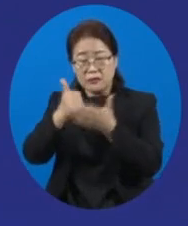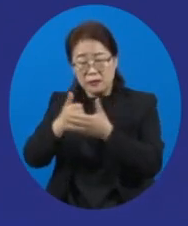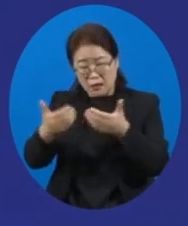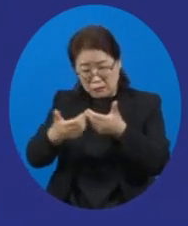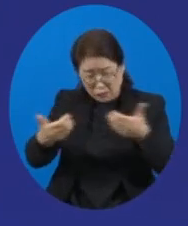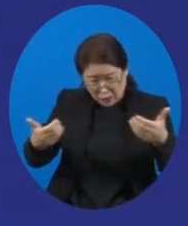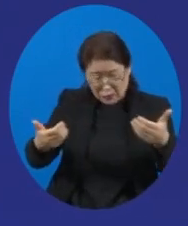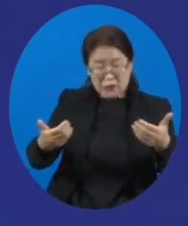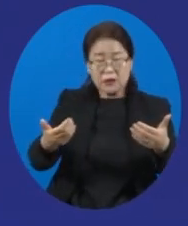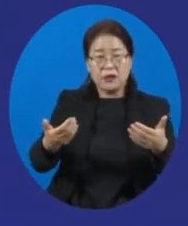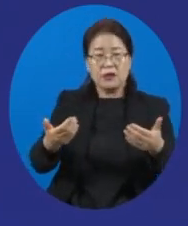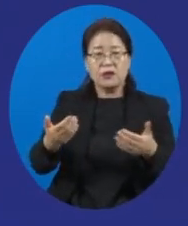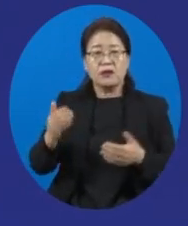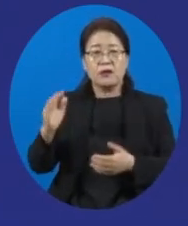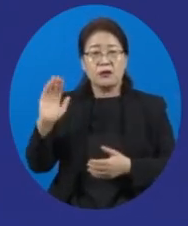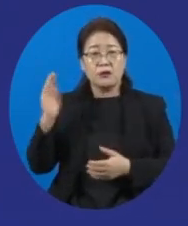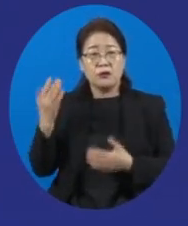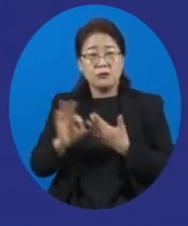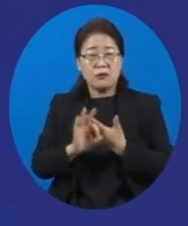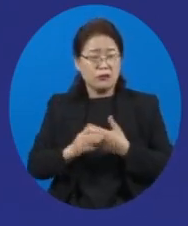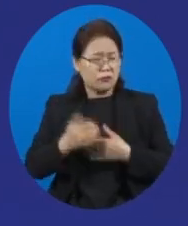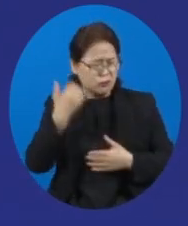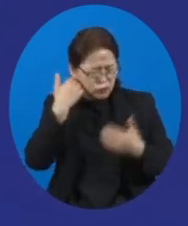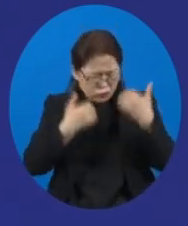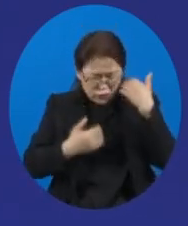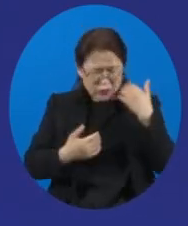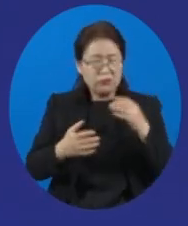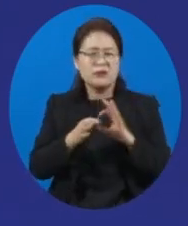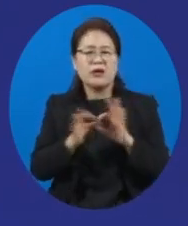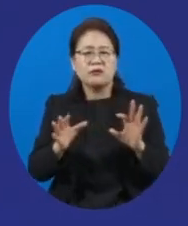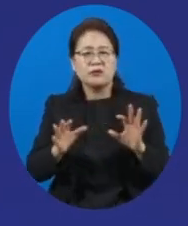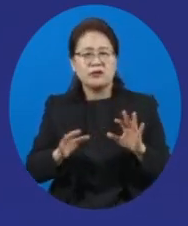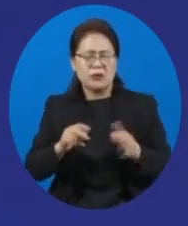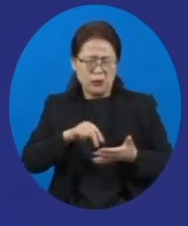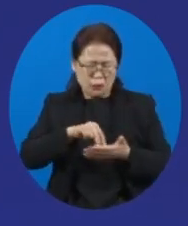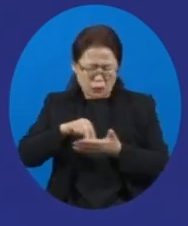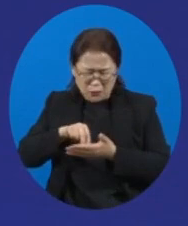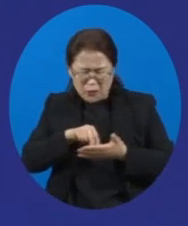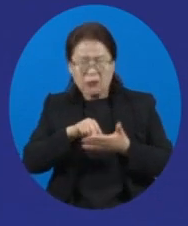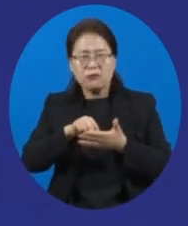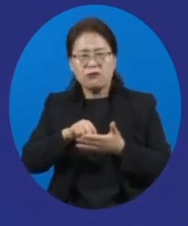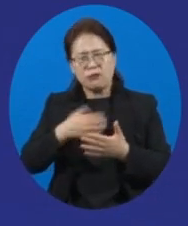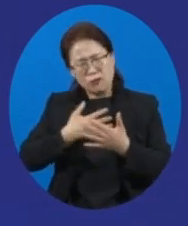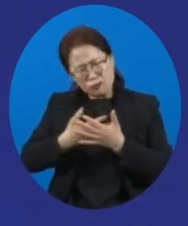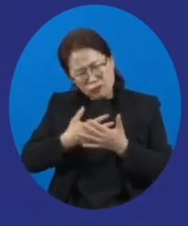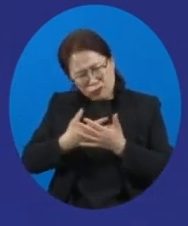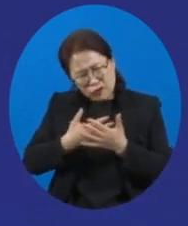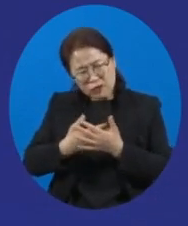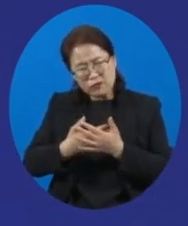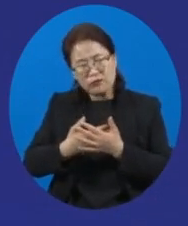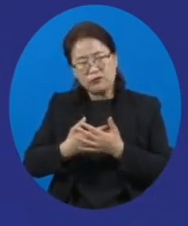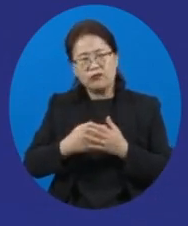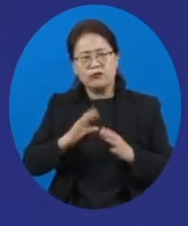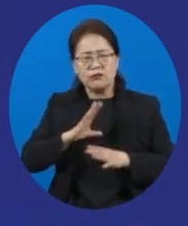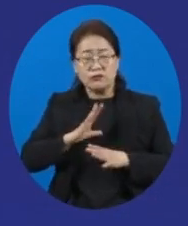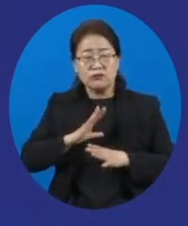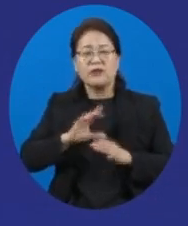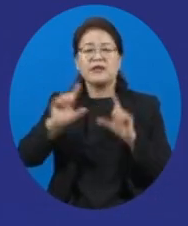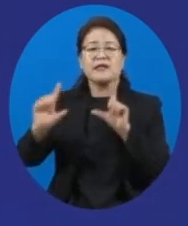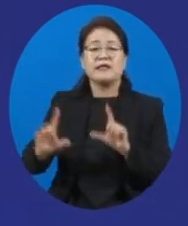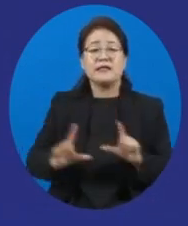멀어지면 누구라도 여러분 애롭고 불안하고 두려울 수밖에 없는